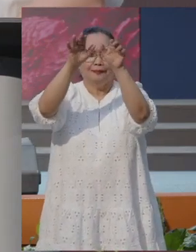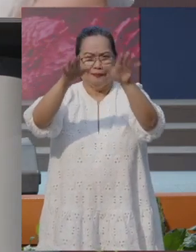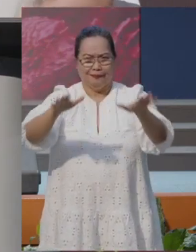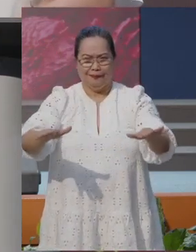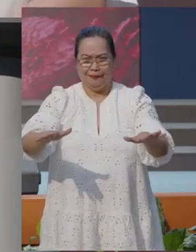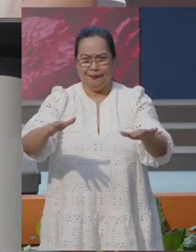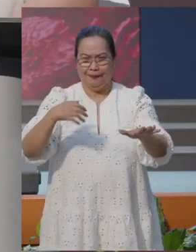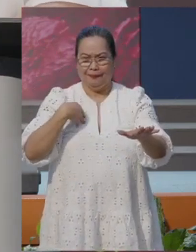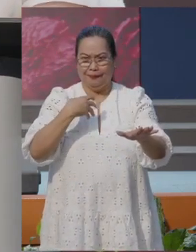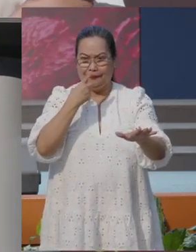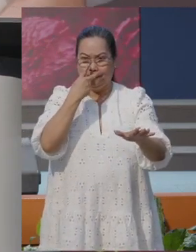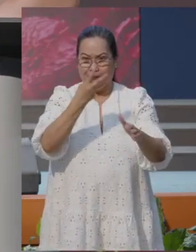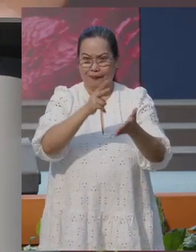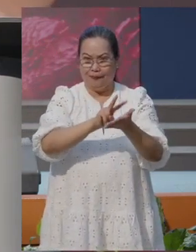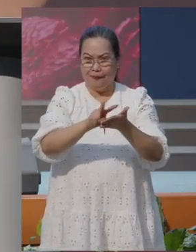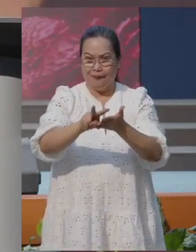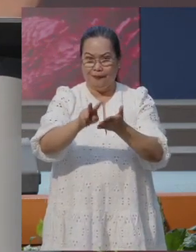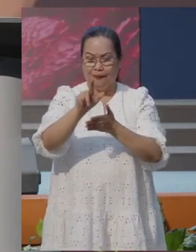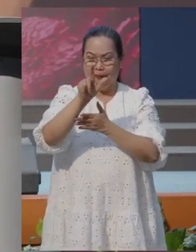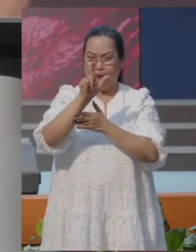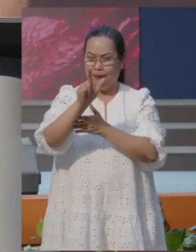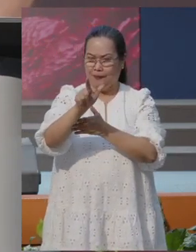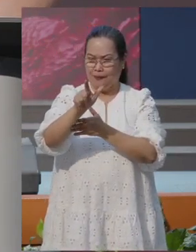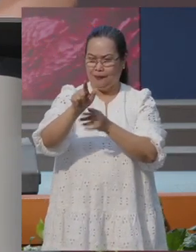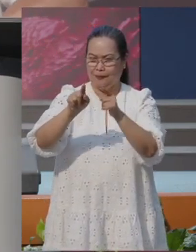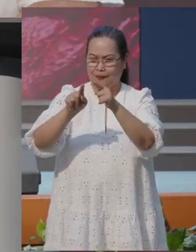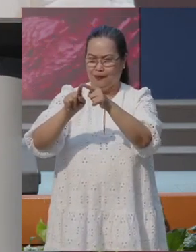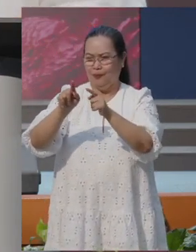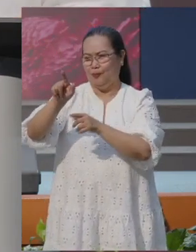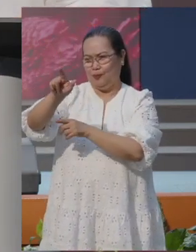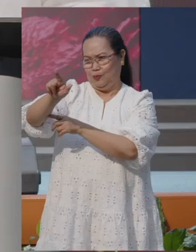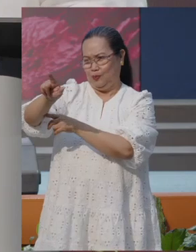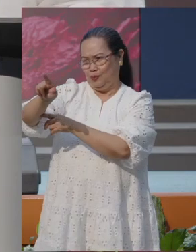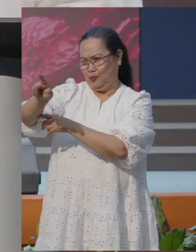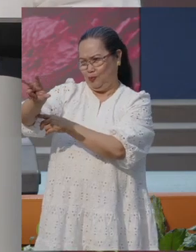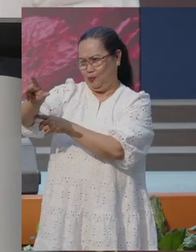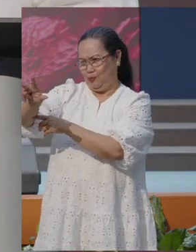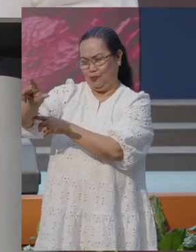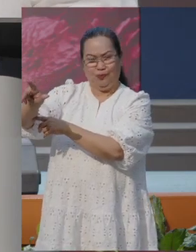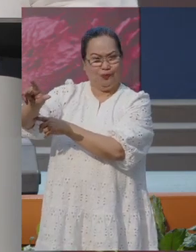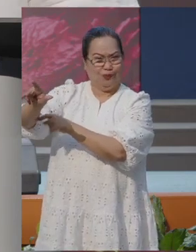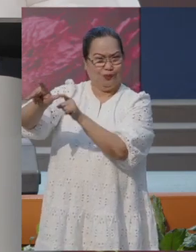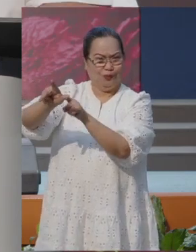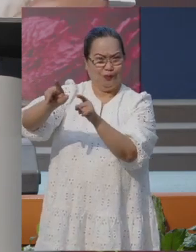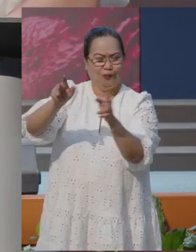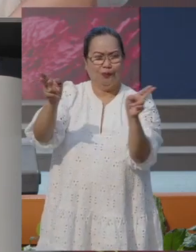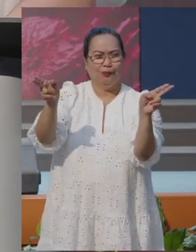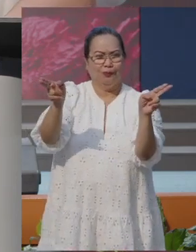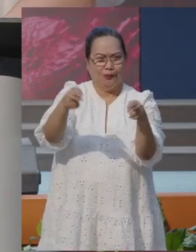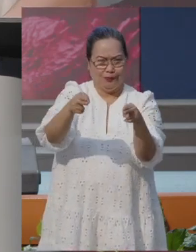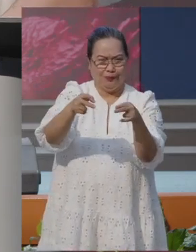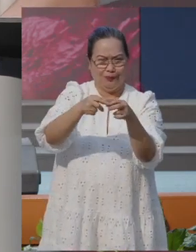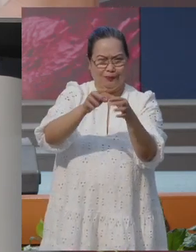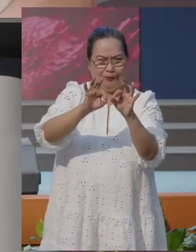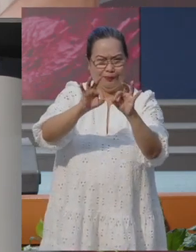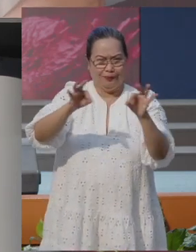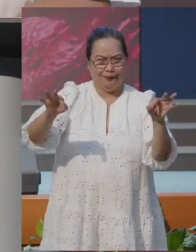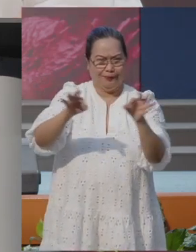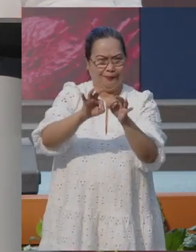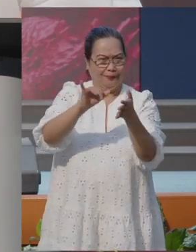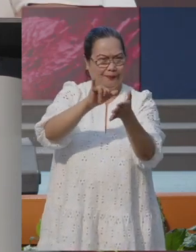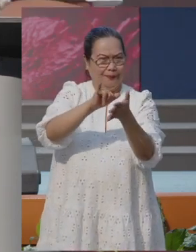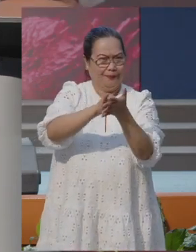na nakita natin sa verses 20 to 23. Babasahin ko po ang kaprasong bahagi noon sapagkat yun po